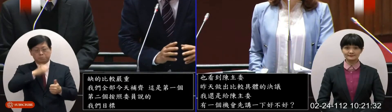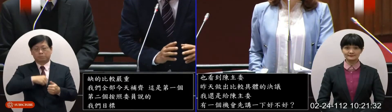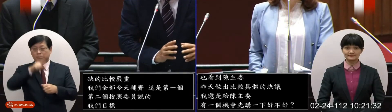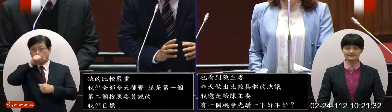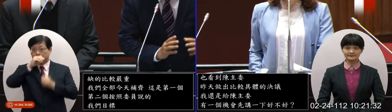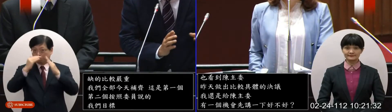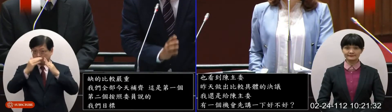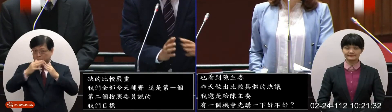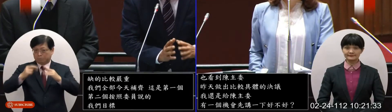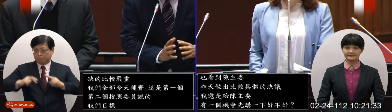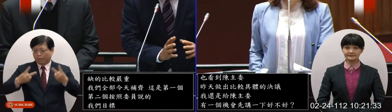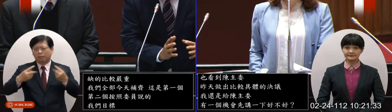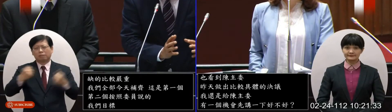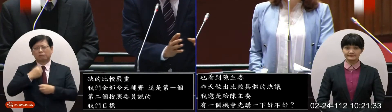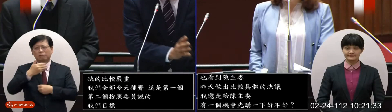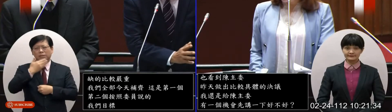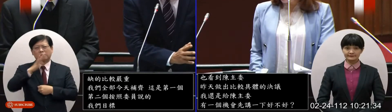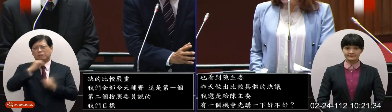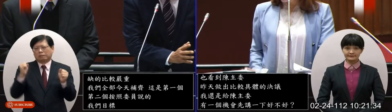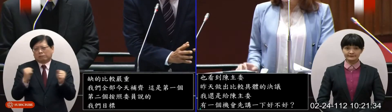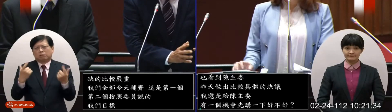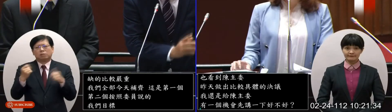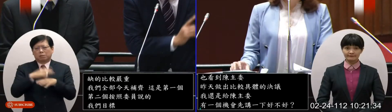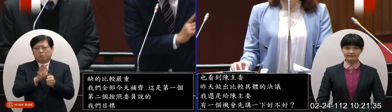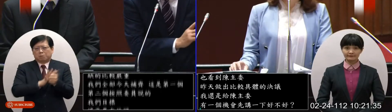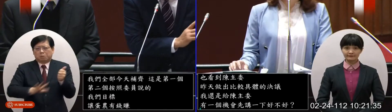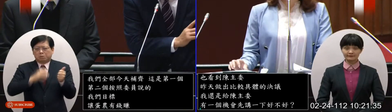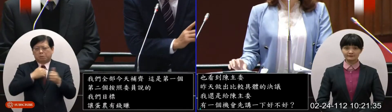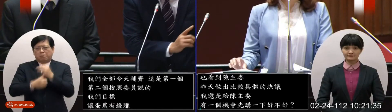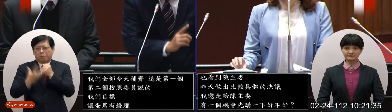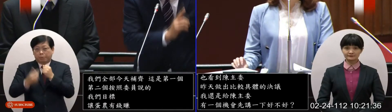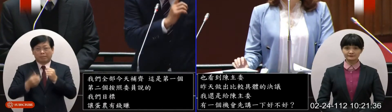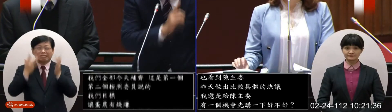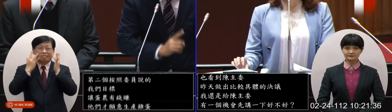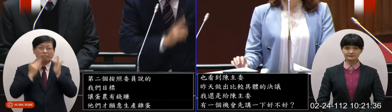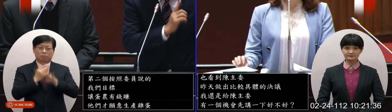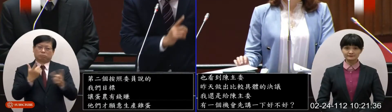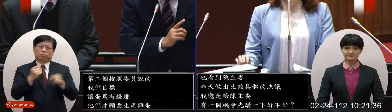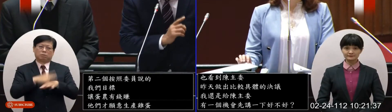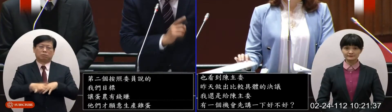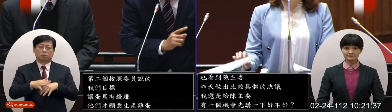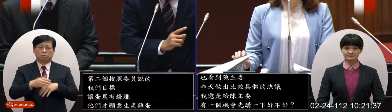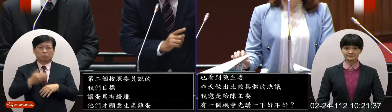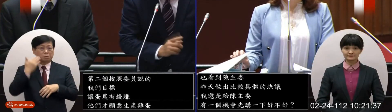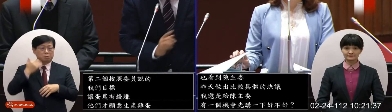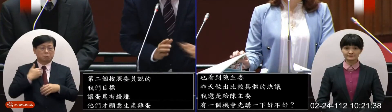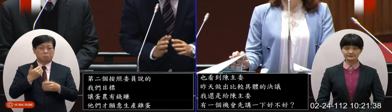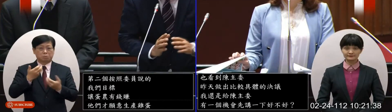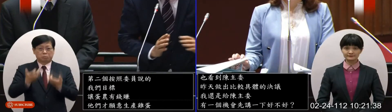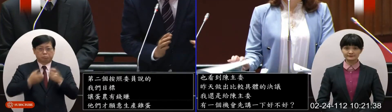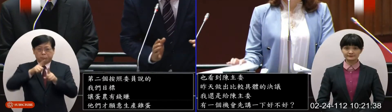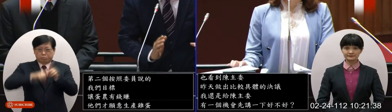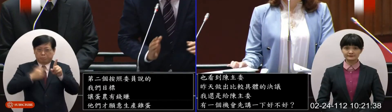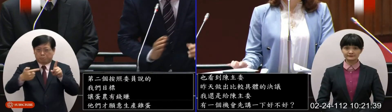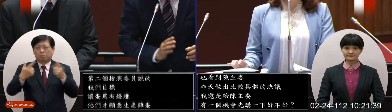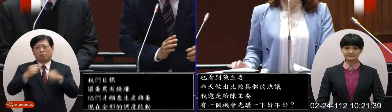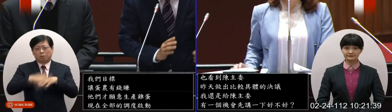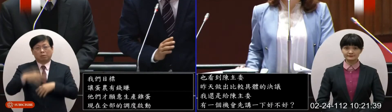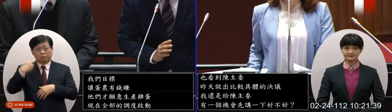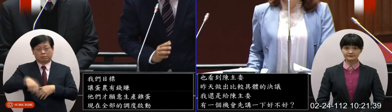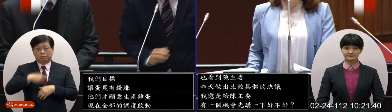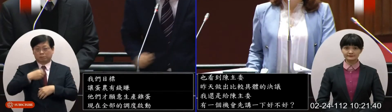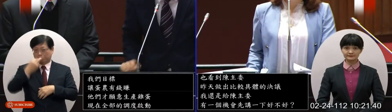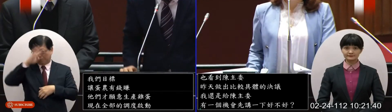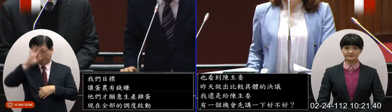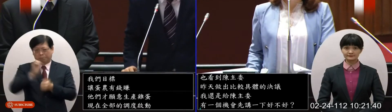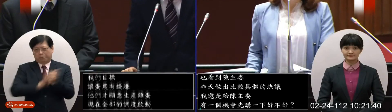舍的改善，因为天气太冷也会影响产蛋率，太热也会，温差大也会，而且还会有禽流